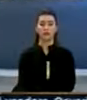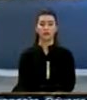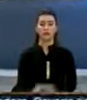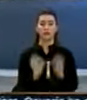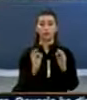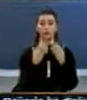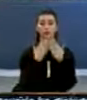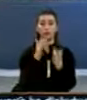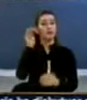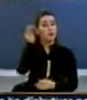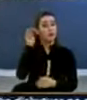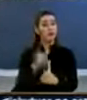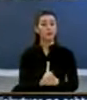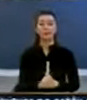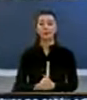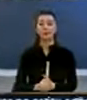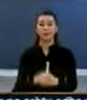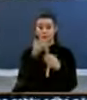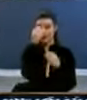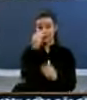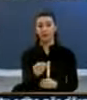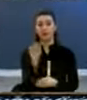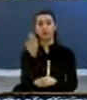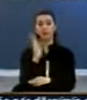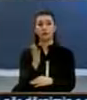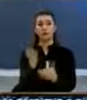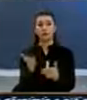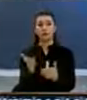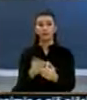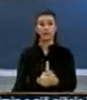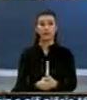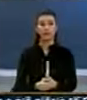Faleminderit ministër, nderuar deputet Bekim Haxhiu.